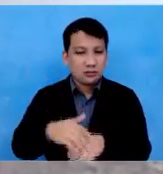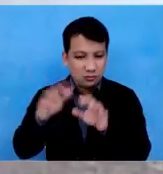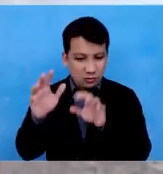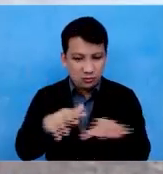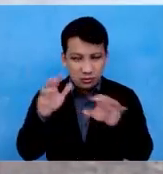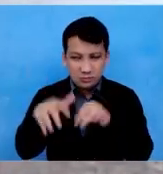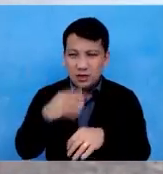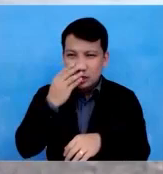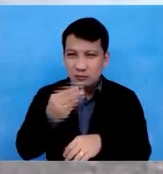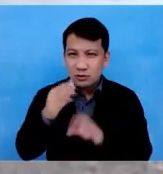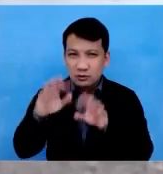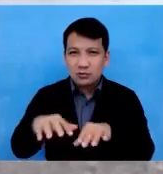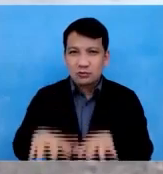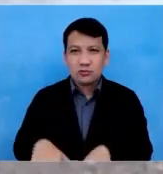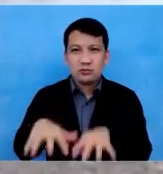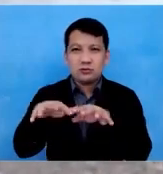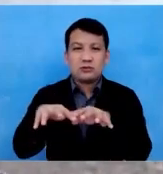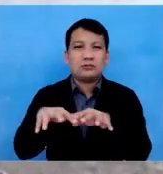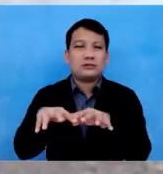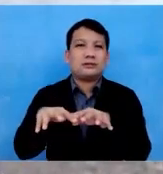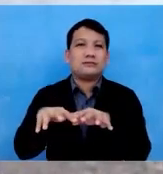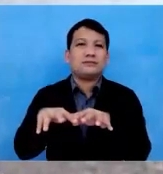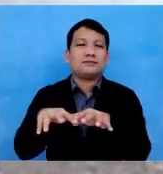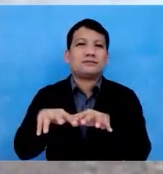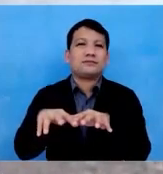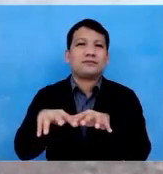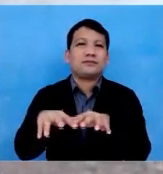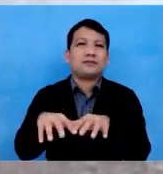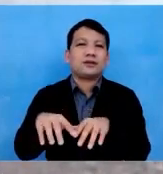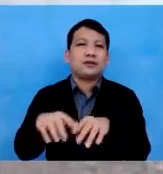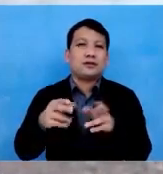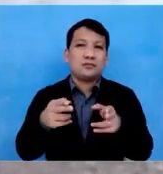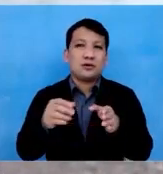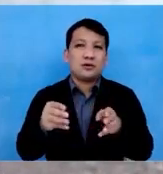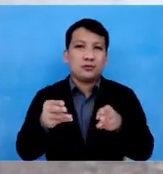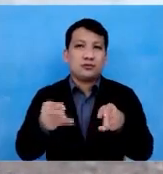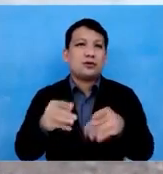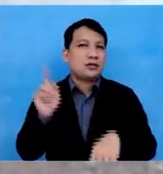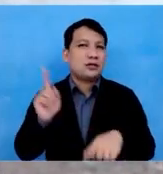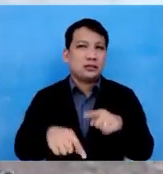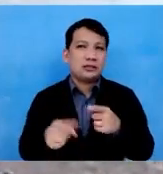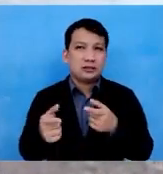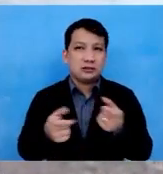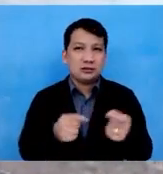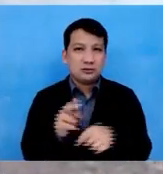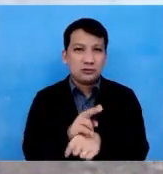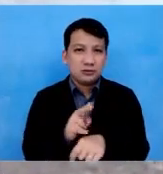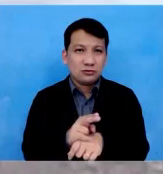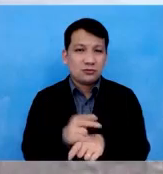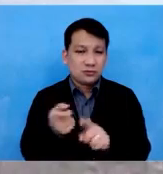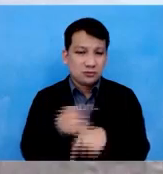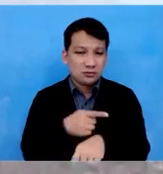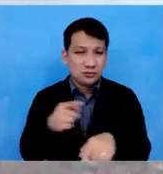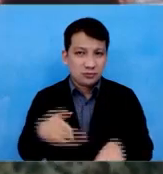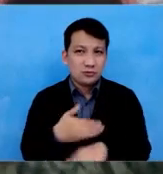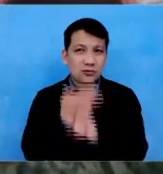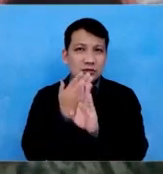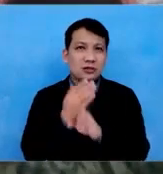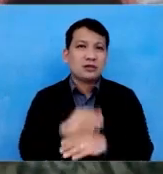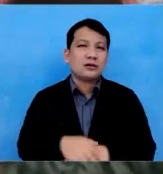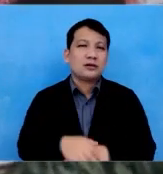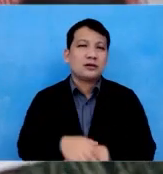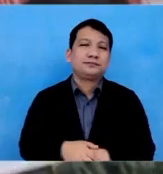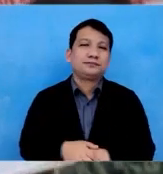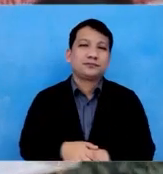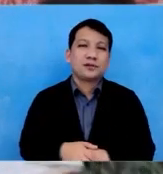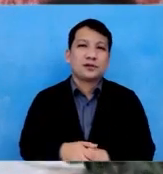ulan, may baha. So yung highway hindi po nadadaan, minsan the whole day hindi nakakadaan papuntang Davao, other municipalities.